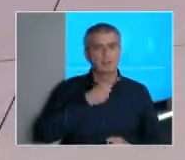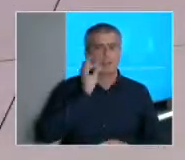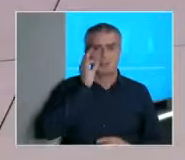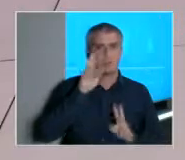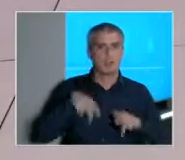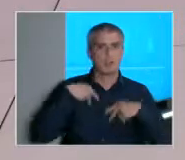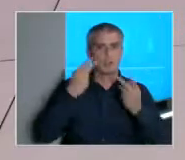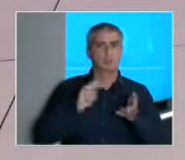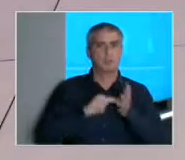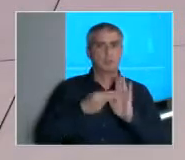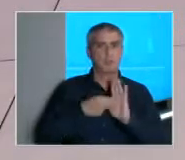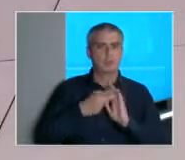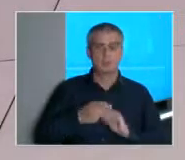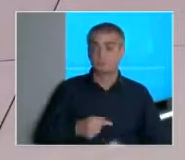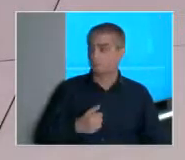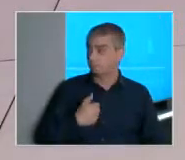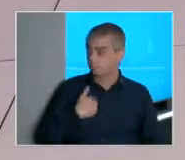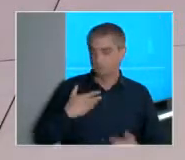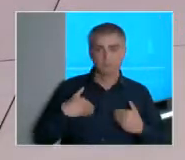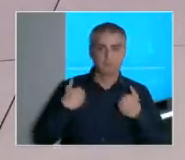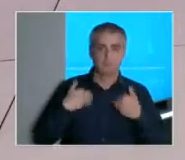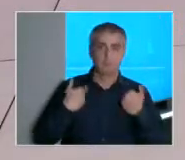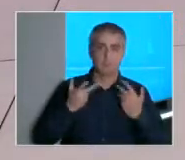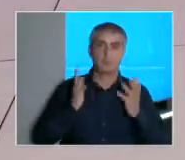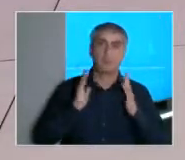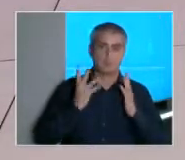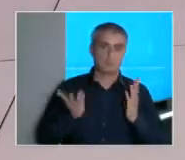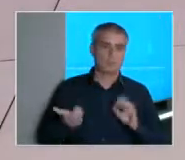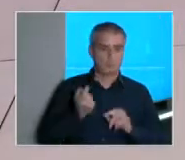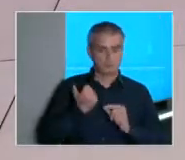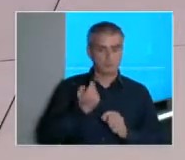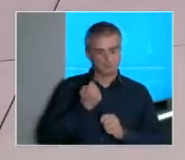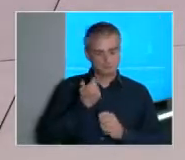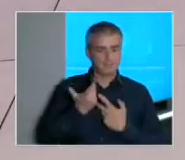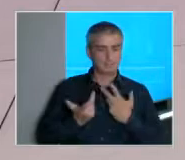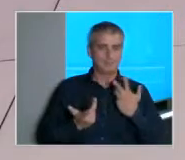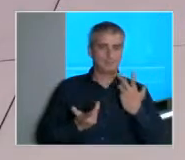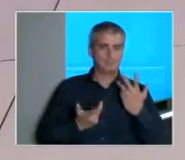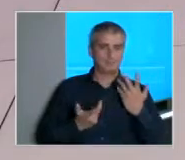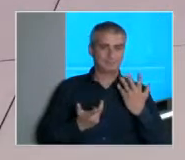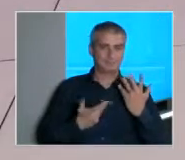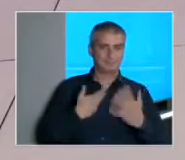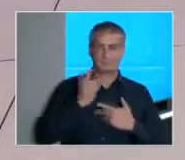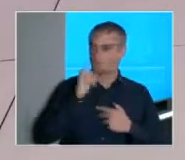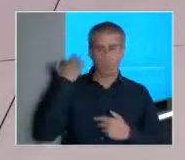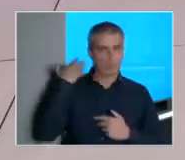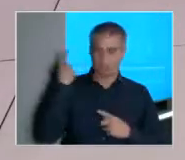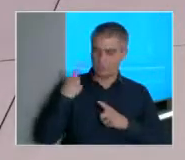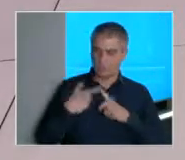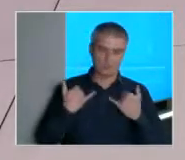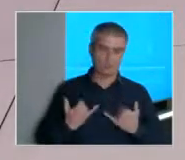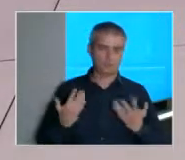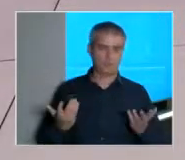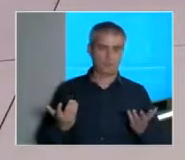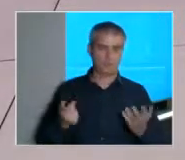אהוד ברק לפוליטיקה? אני שמח שזה מעורר קצת מה שלא היה עד